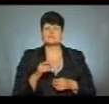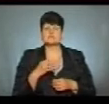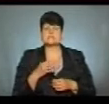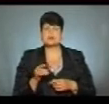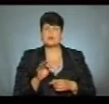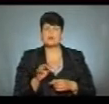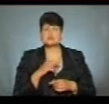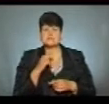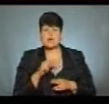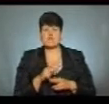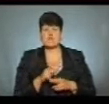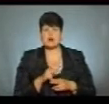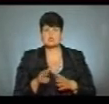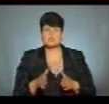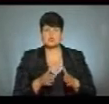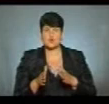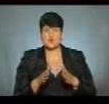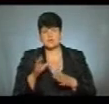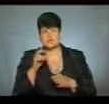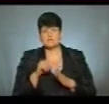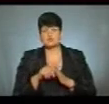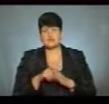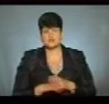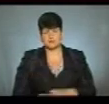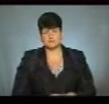зауваження з дорогами державного значення.